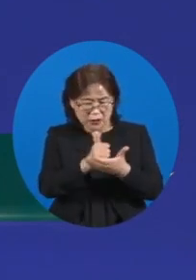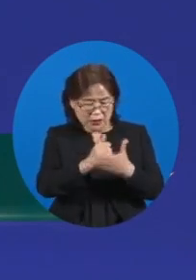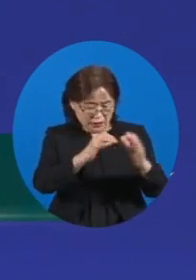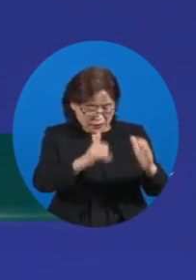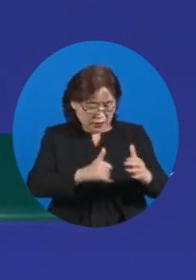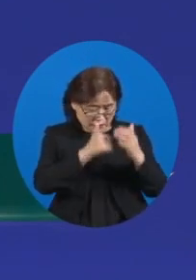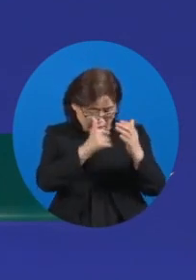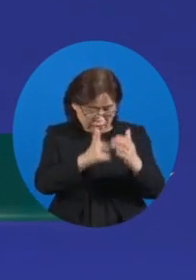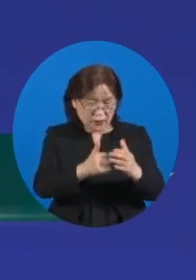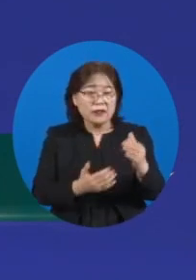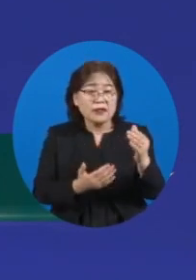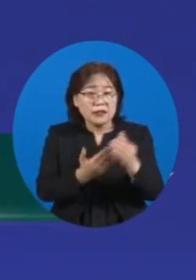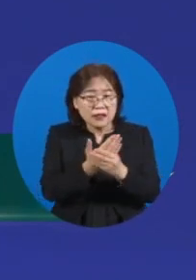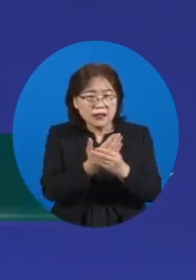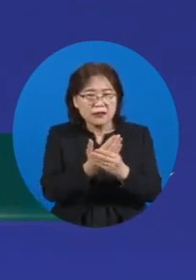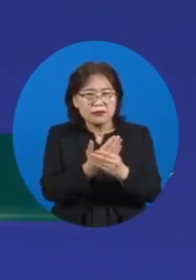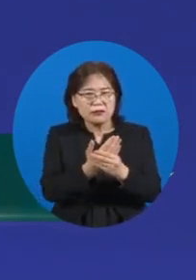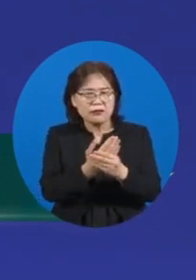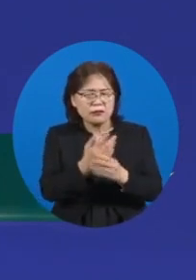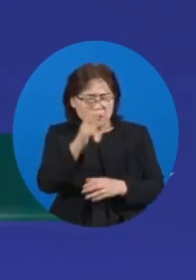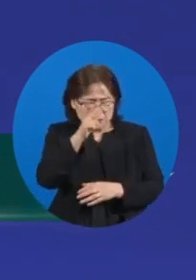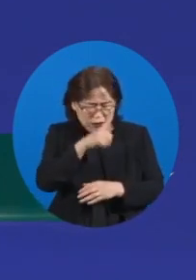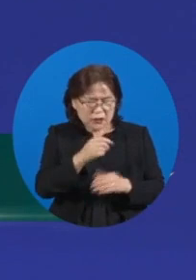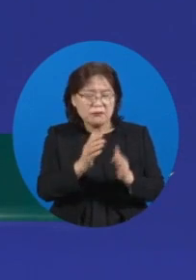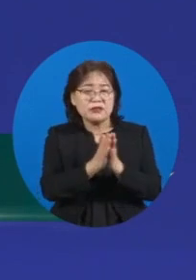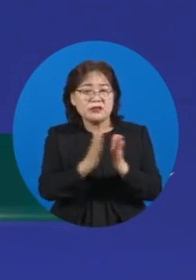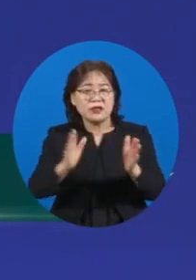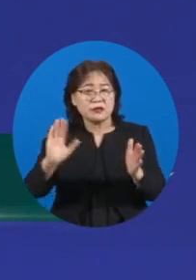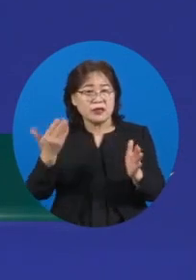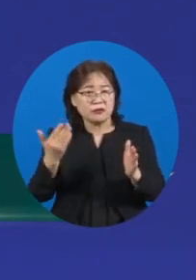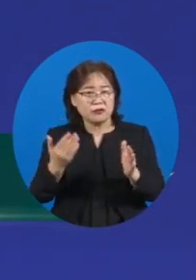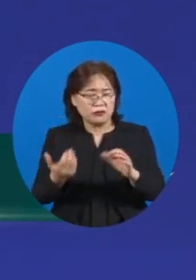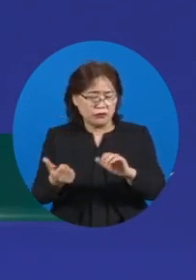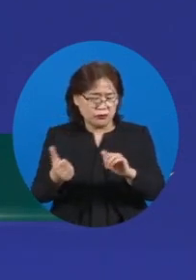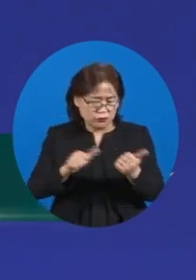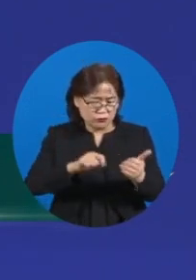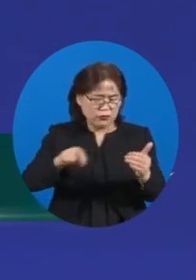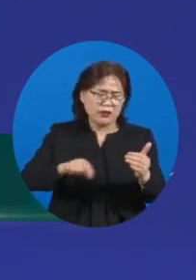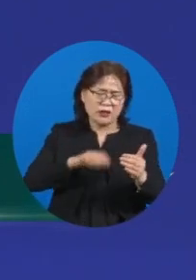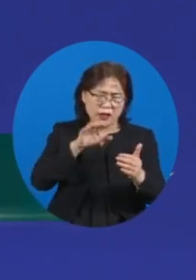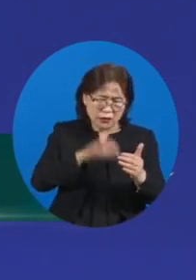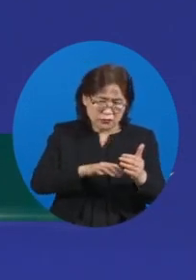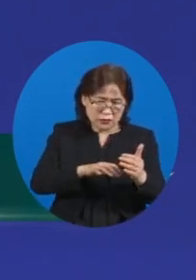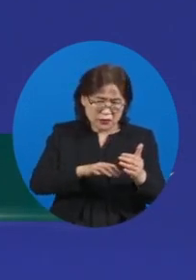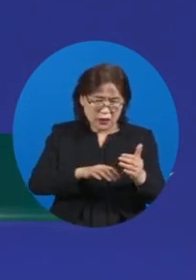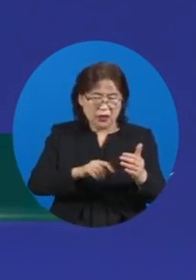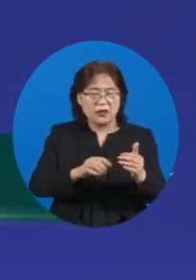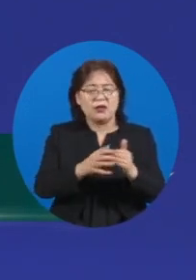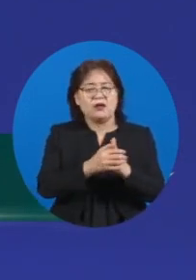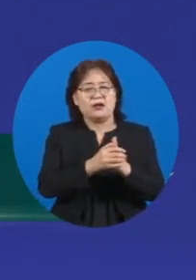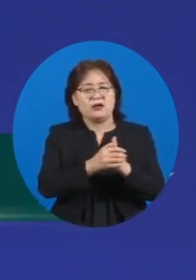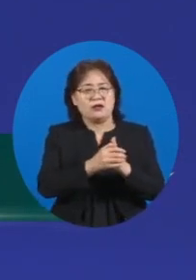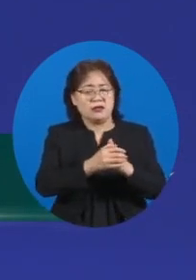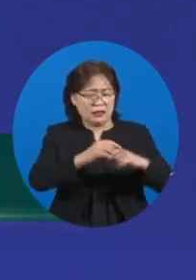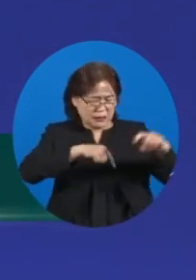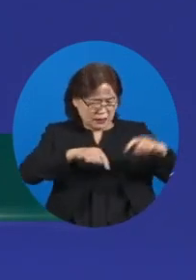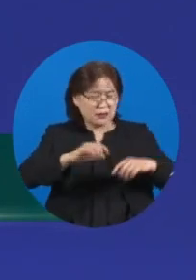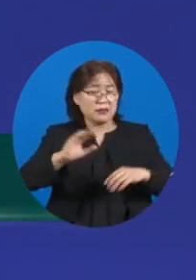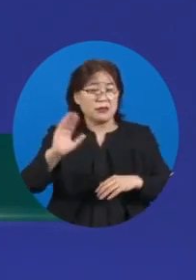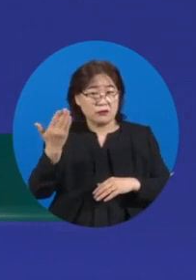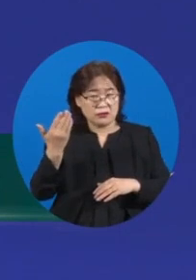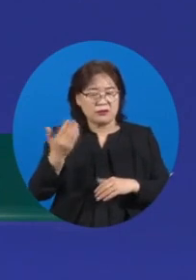들어오고 모든 비참함 이 시작이 됐고 사방이 우리 가운데 들어와 왕 노릇 하기 시작한 것이